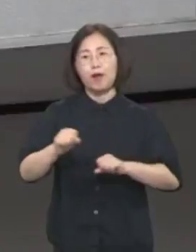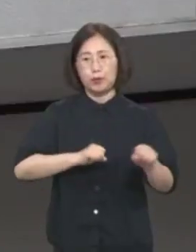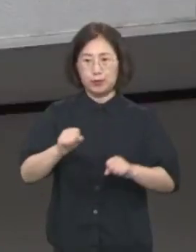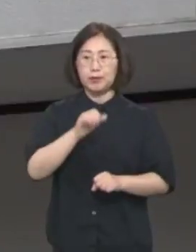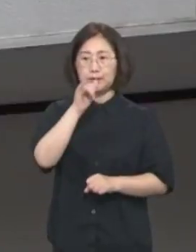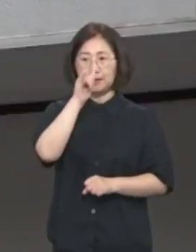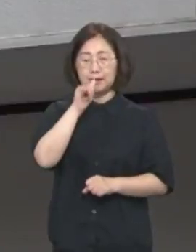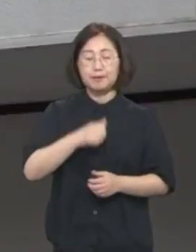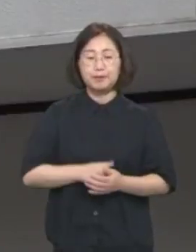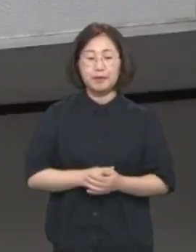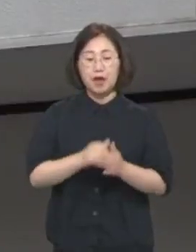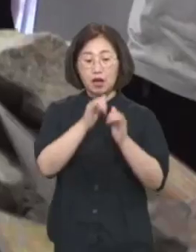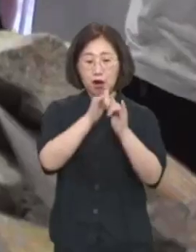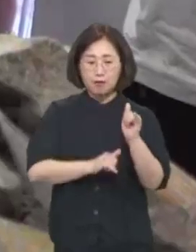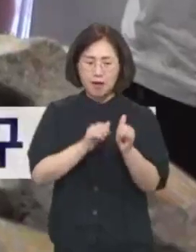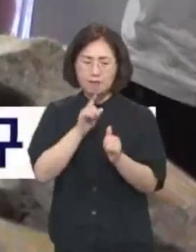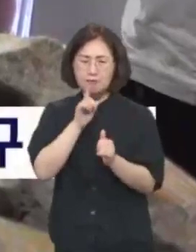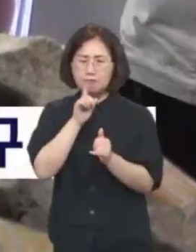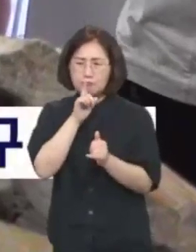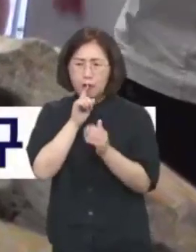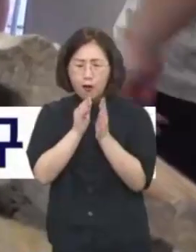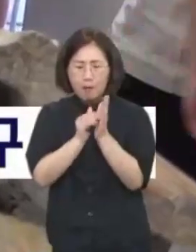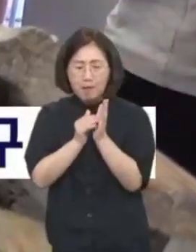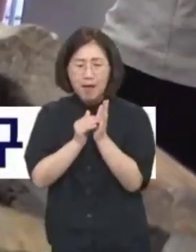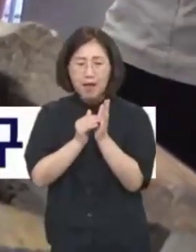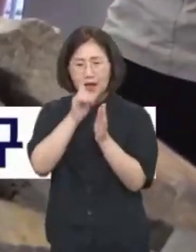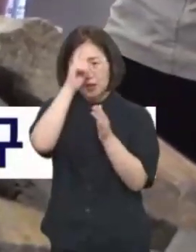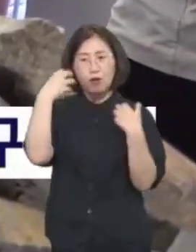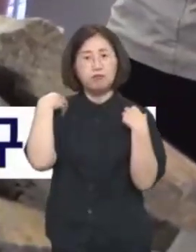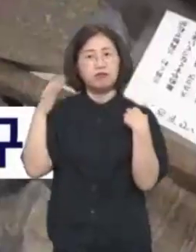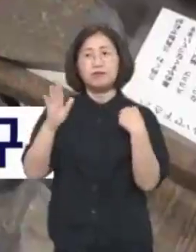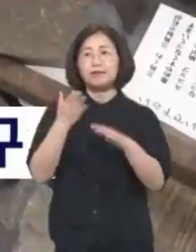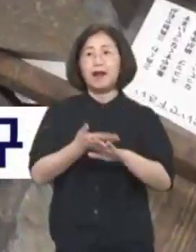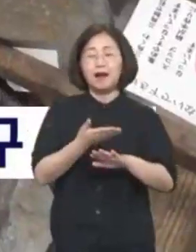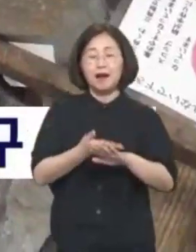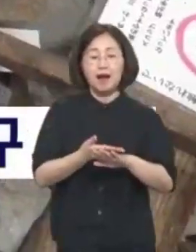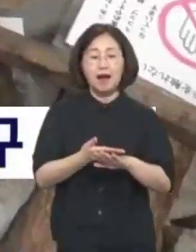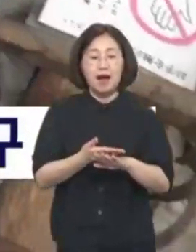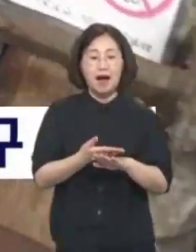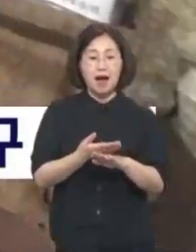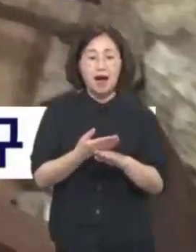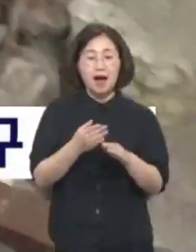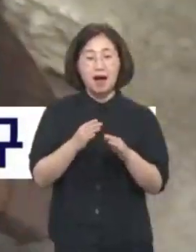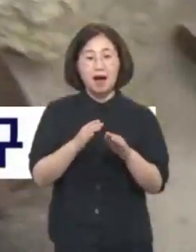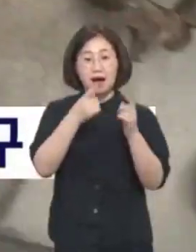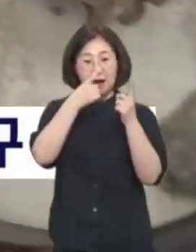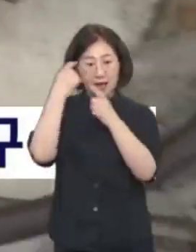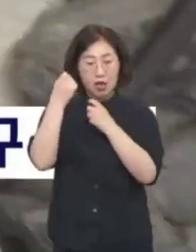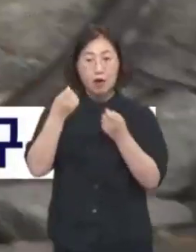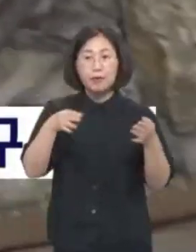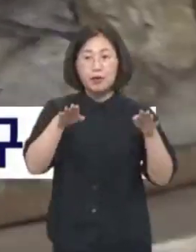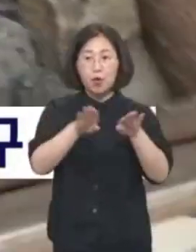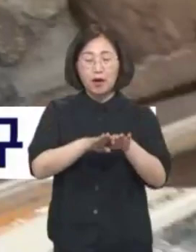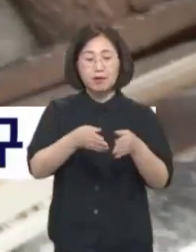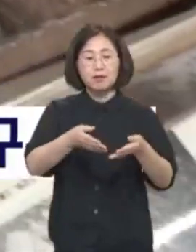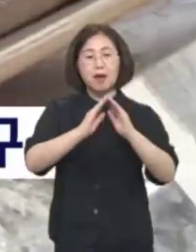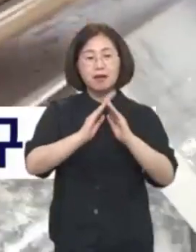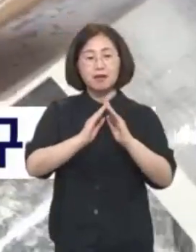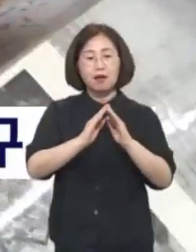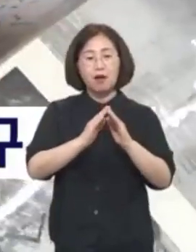살펴봤습니다. 역사를 숨기기에 급급한 일본 정부와 달리 또 하나의 역사관이라는 기념관을 만들어 당시